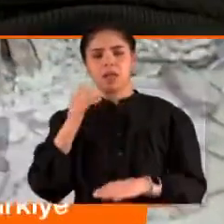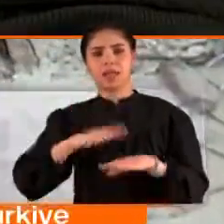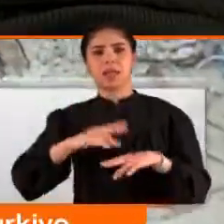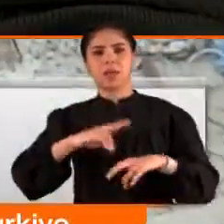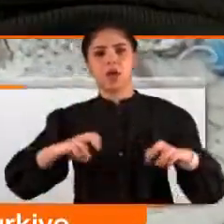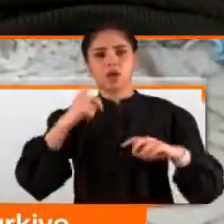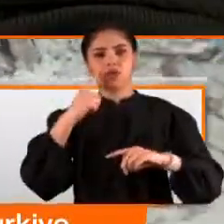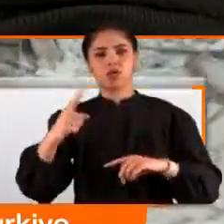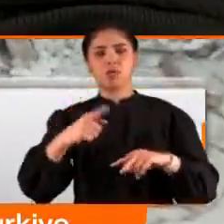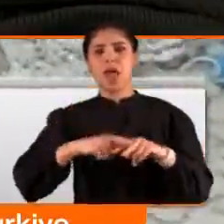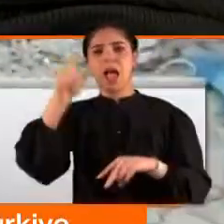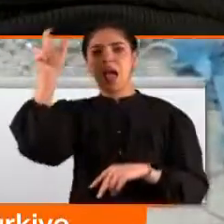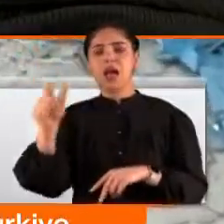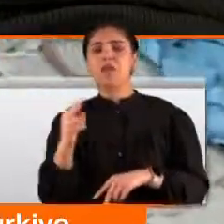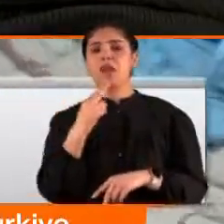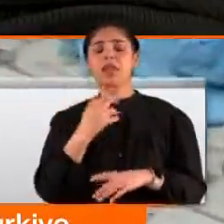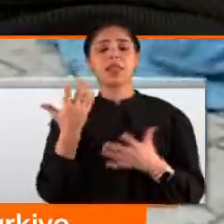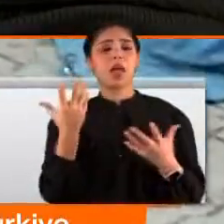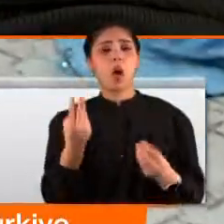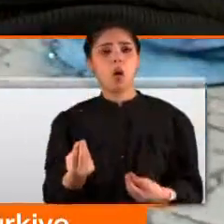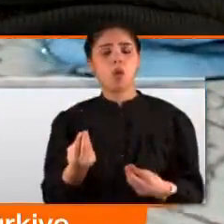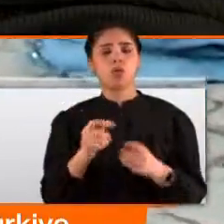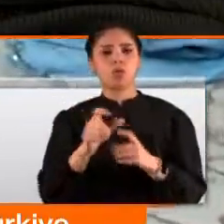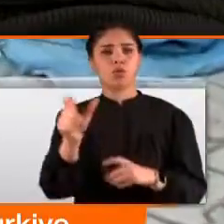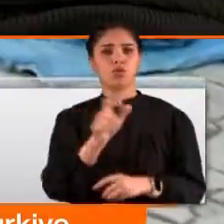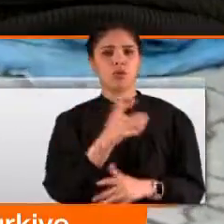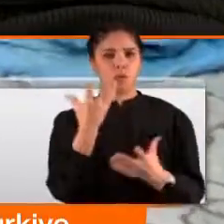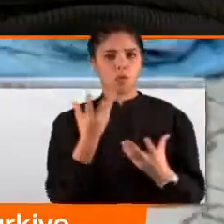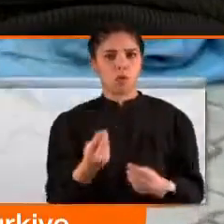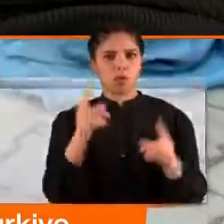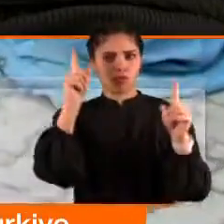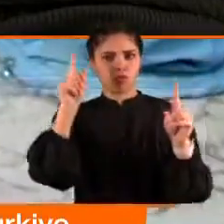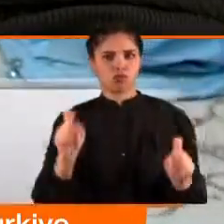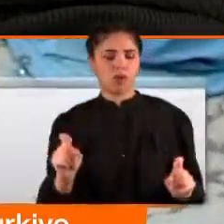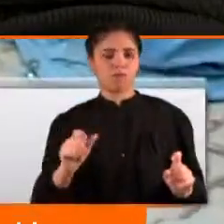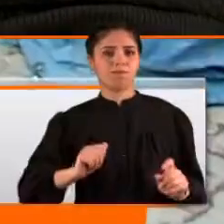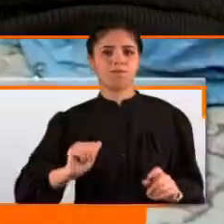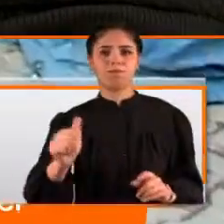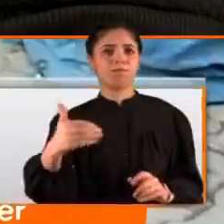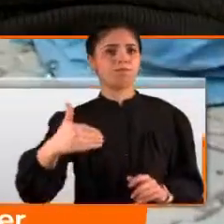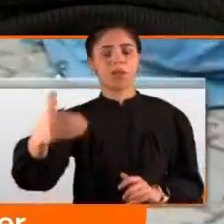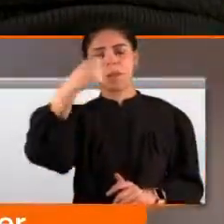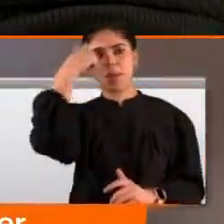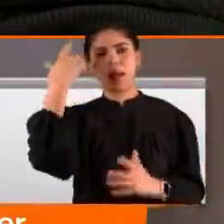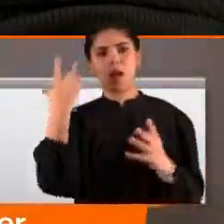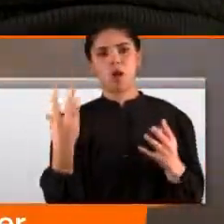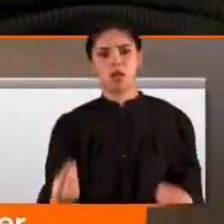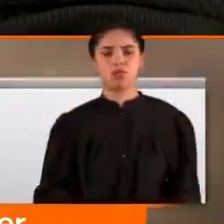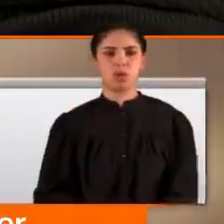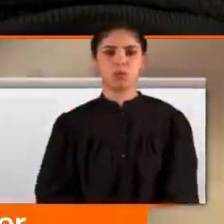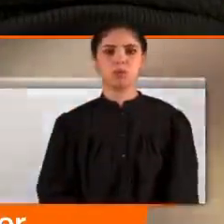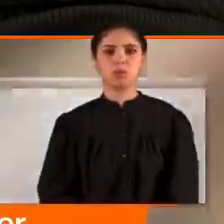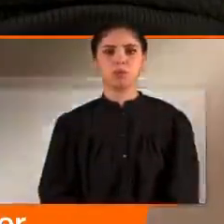incelemeler Arife Gökçe'ye Ne oldu sorusuna cevap verecek mi İşte bu da önümüzdeki günlerde belli olacak